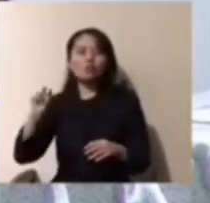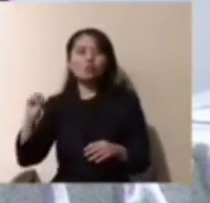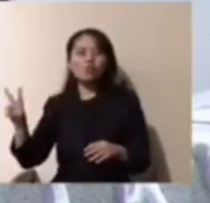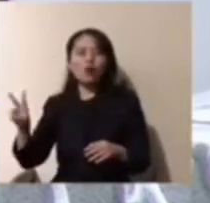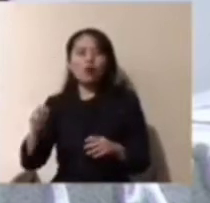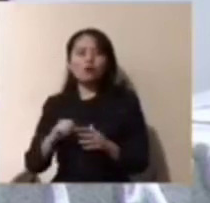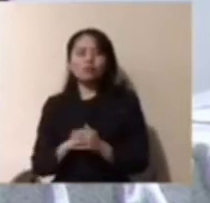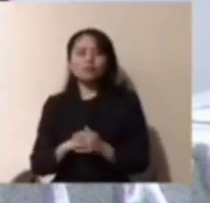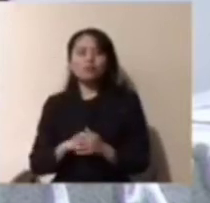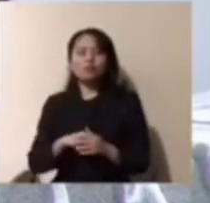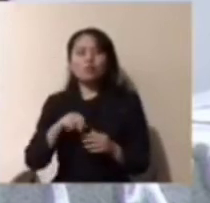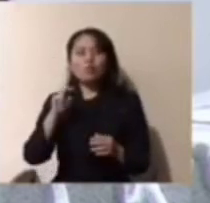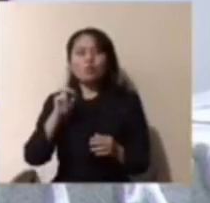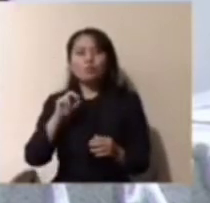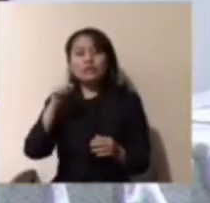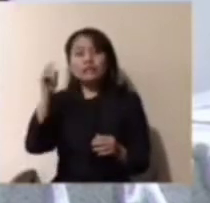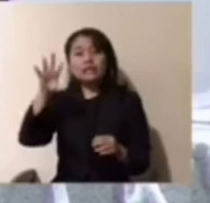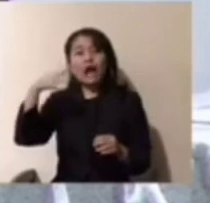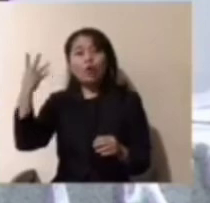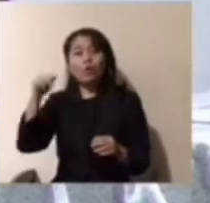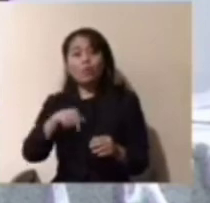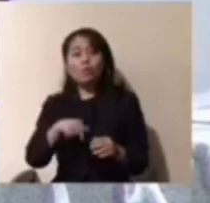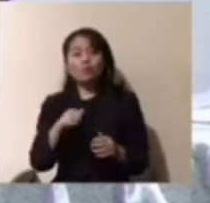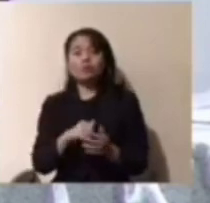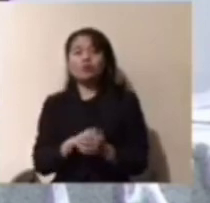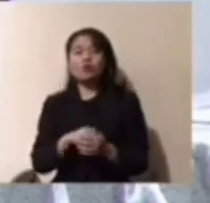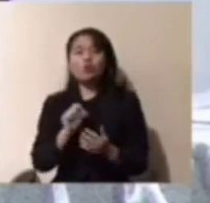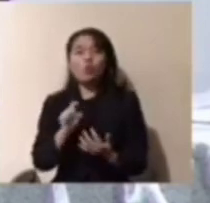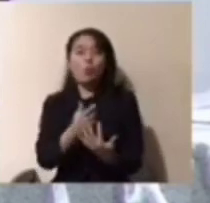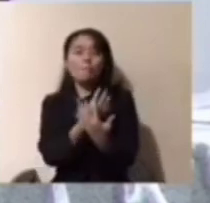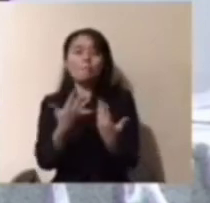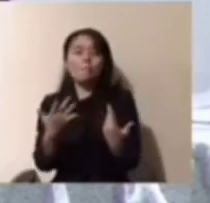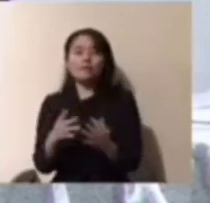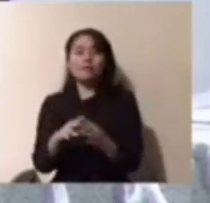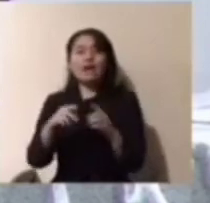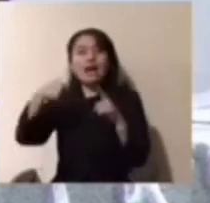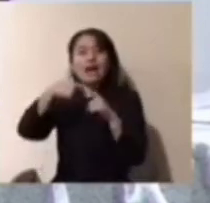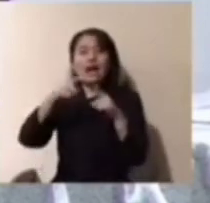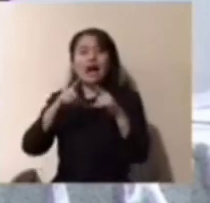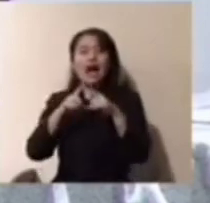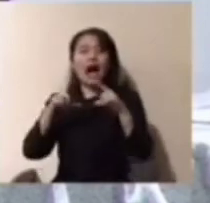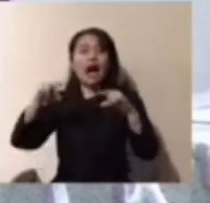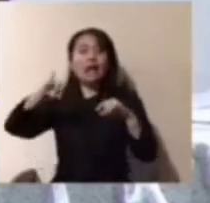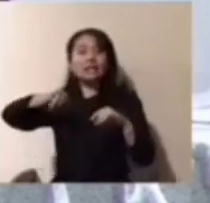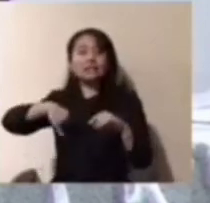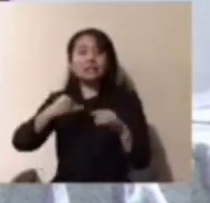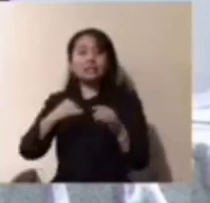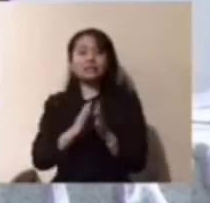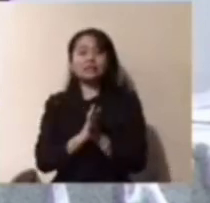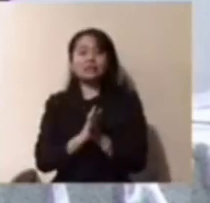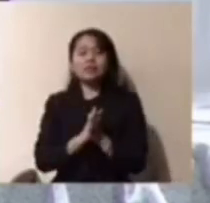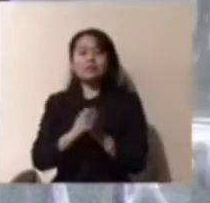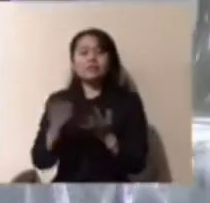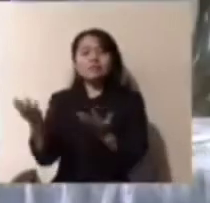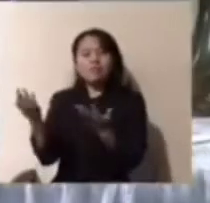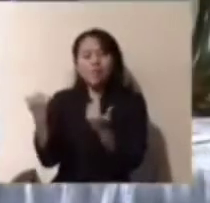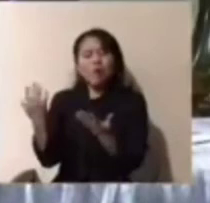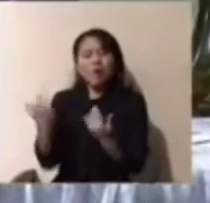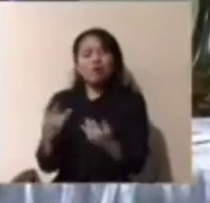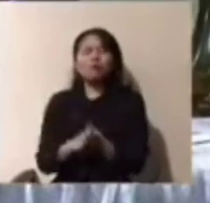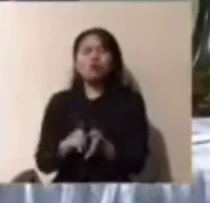Dan pada tahun 2022 ini, umat Keuskupan Agung Jakarta, kita semua